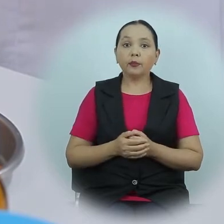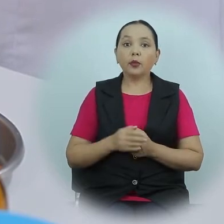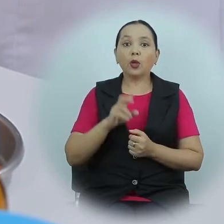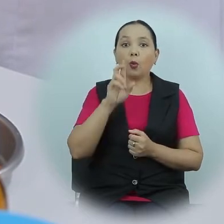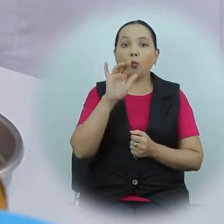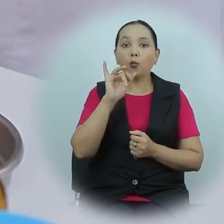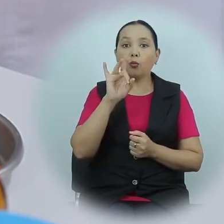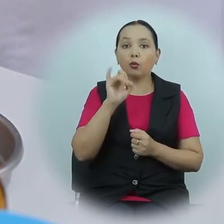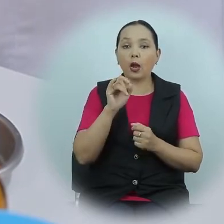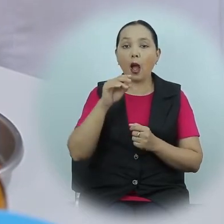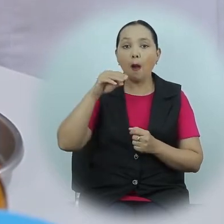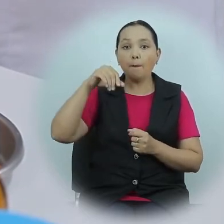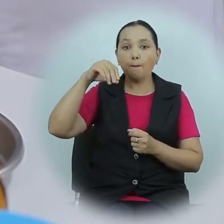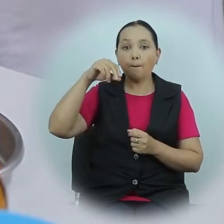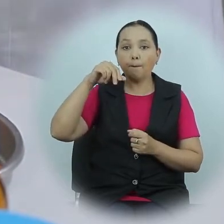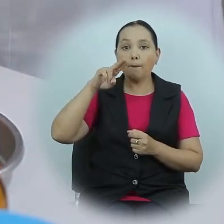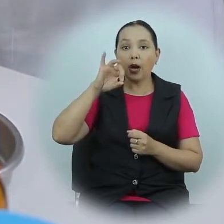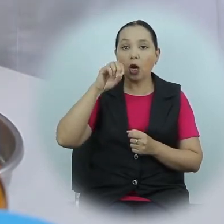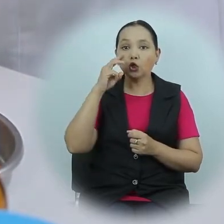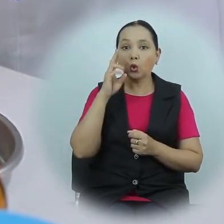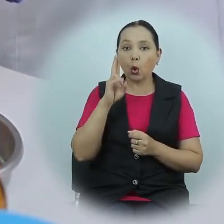bura porошогi,